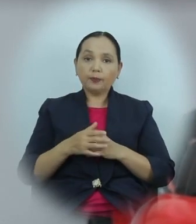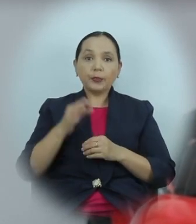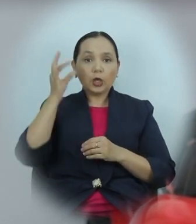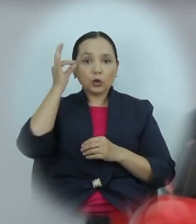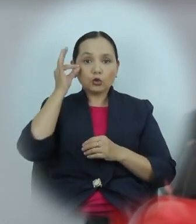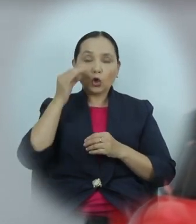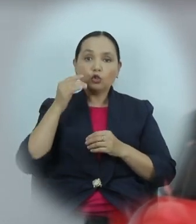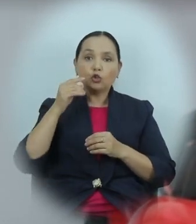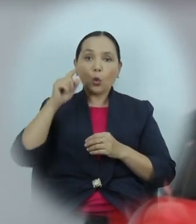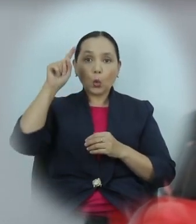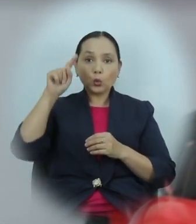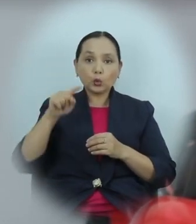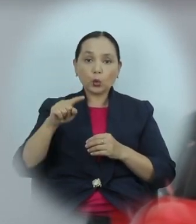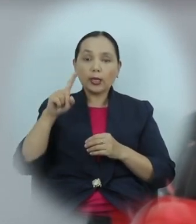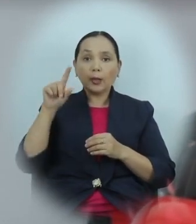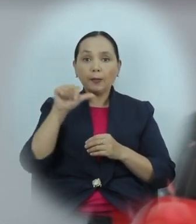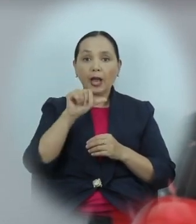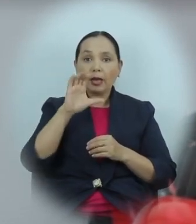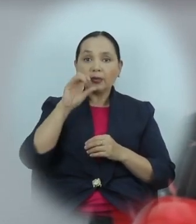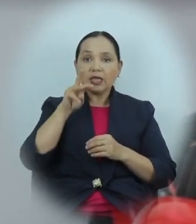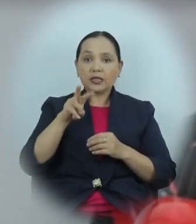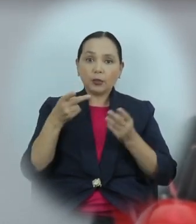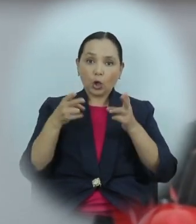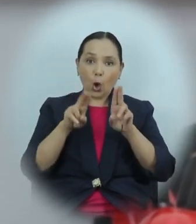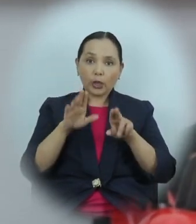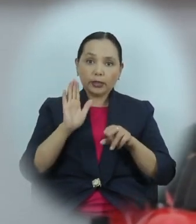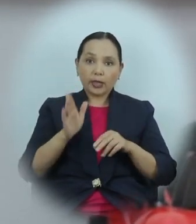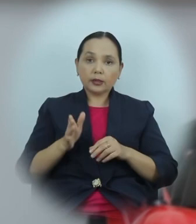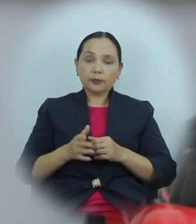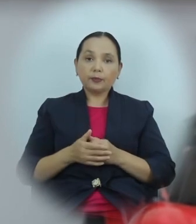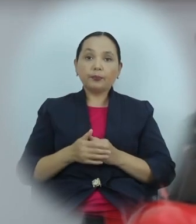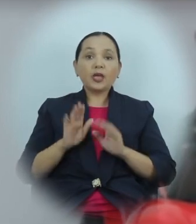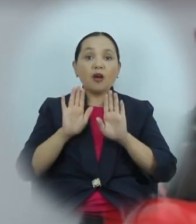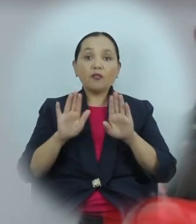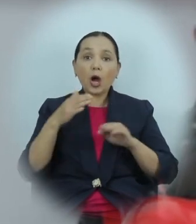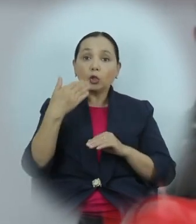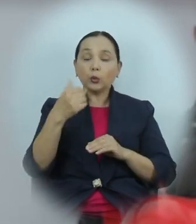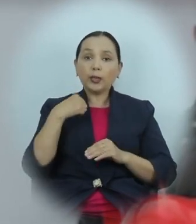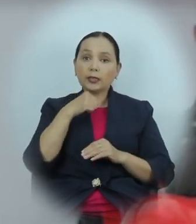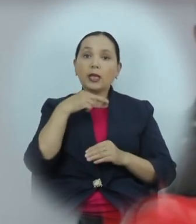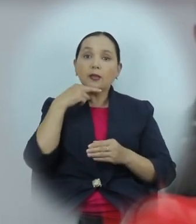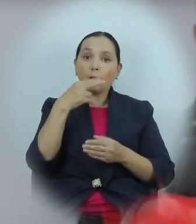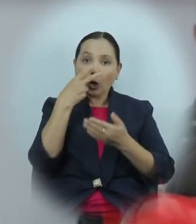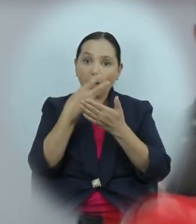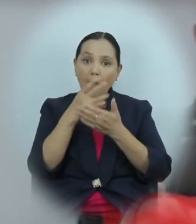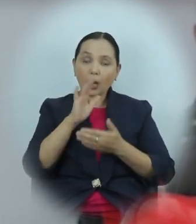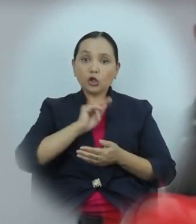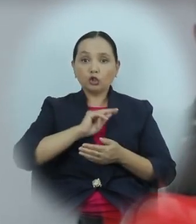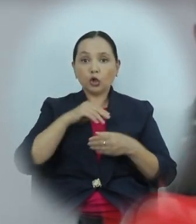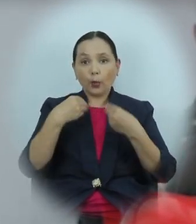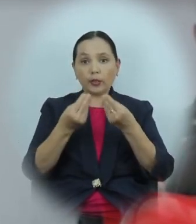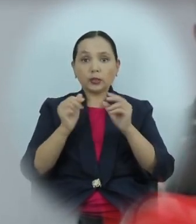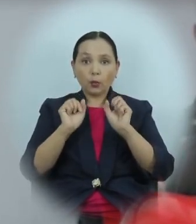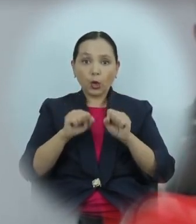Saçı uzunluğu 1,5 cm qaldırır. Fakat onunla uzun etibar bilan qarab, ishlov berilsa